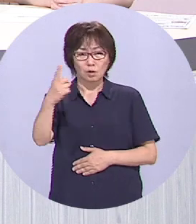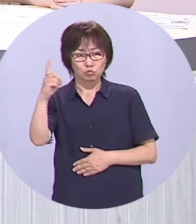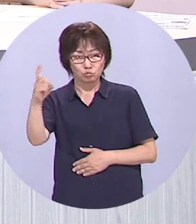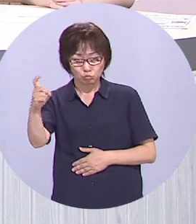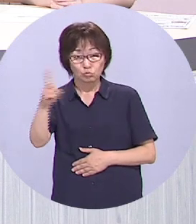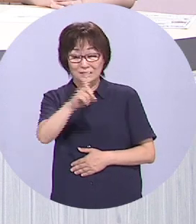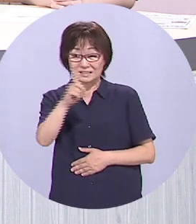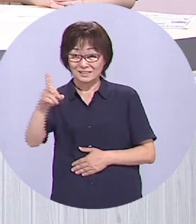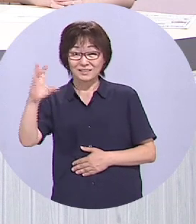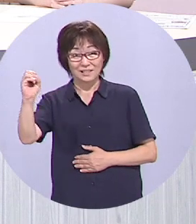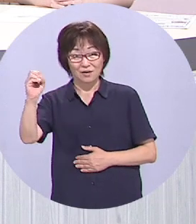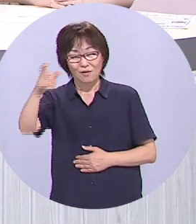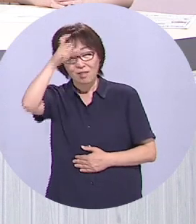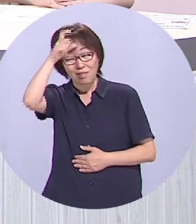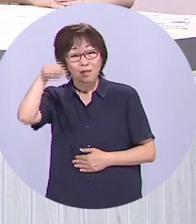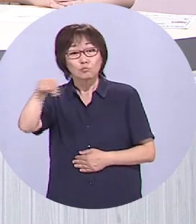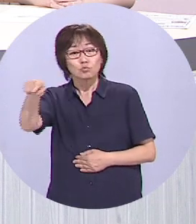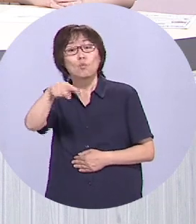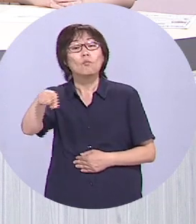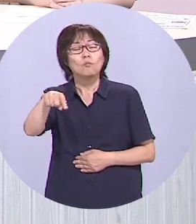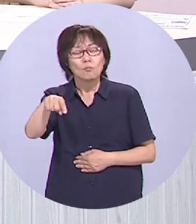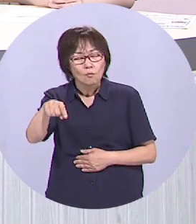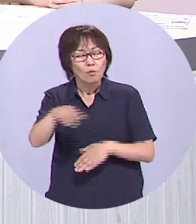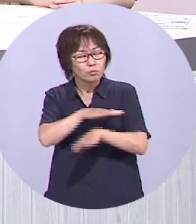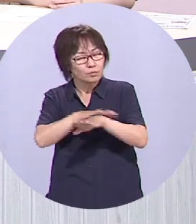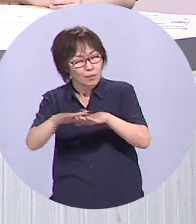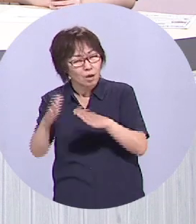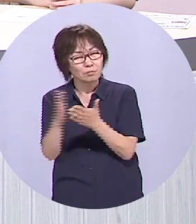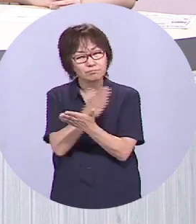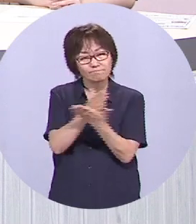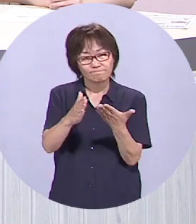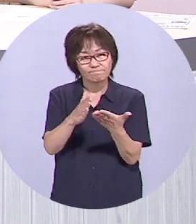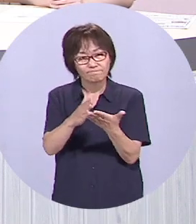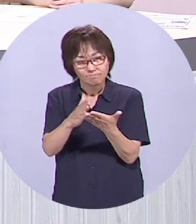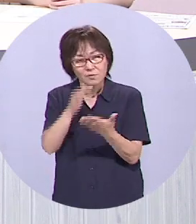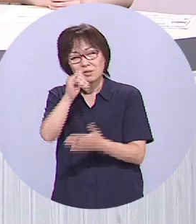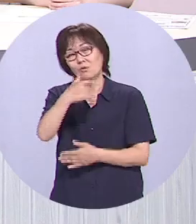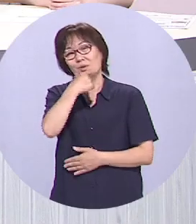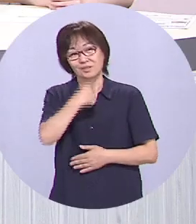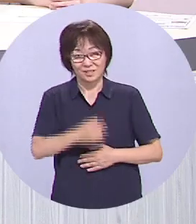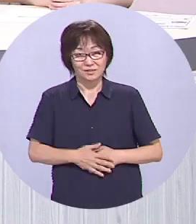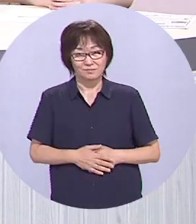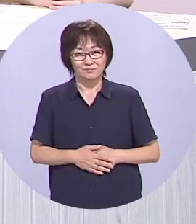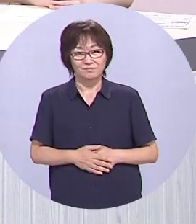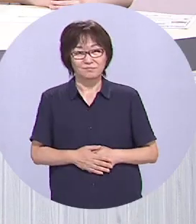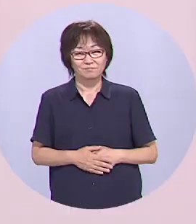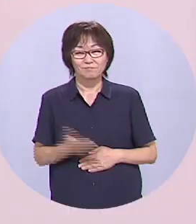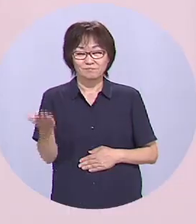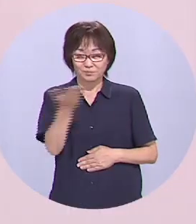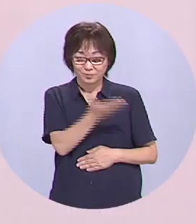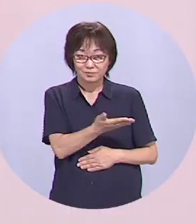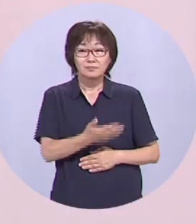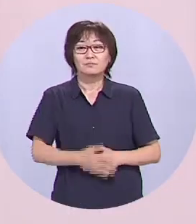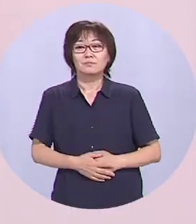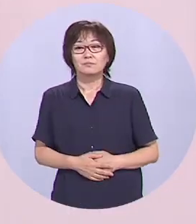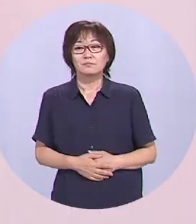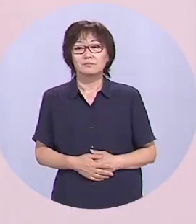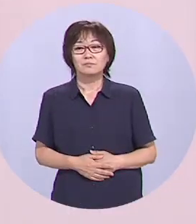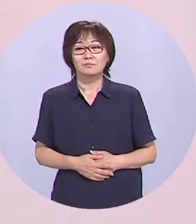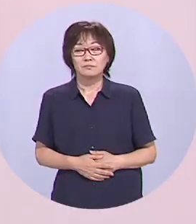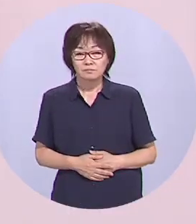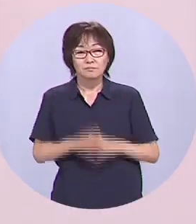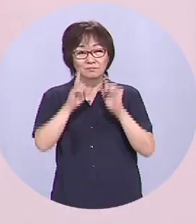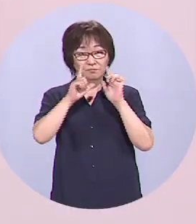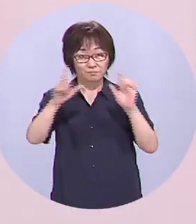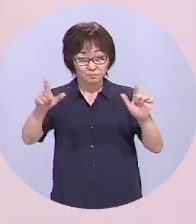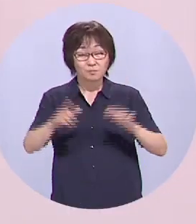緊急通報用の電話番号も上手に使い分けたいですね。 はい、 続いてはウィークリーピックアップです。松井さん。 はい、お伝え